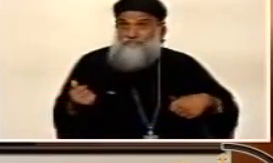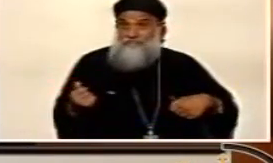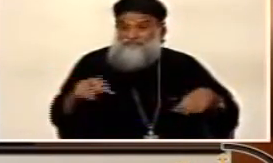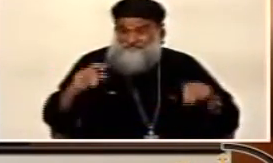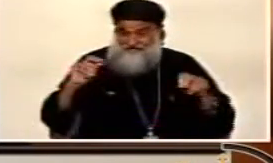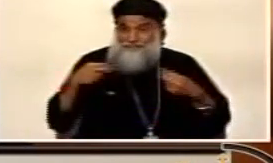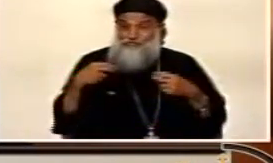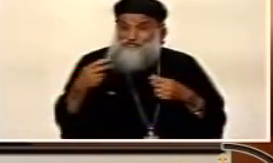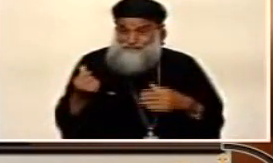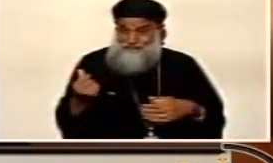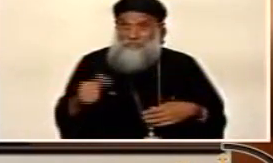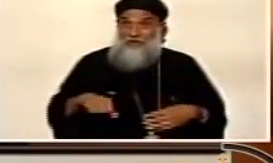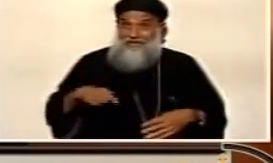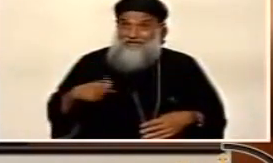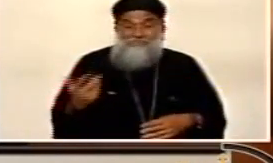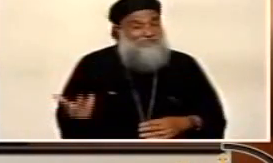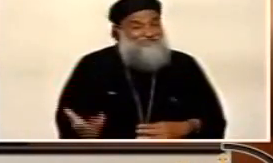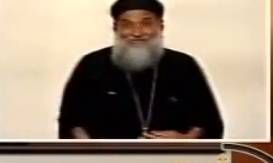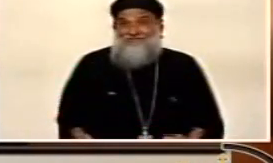الحياة ربنا اللي بيديها،